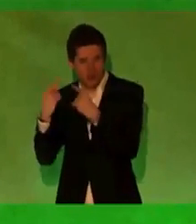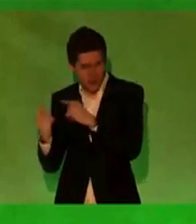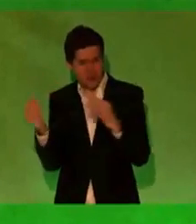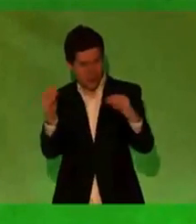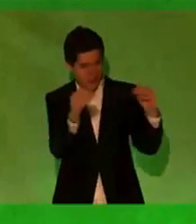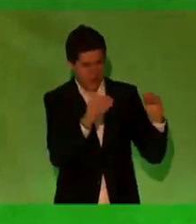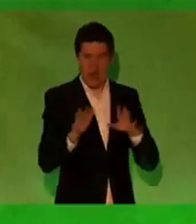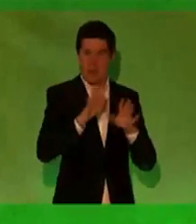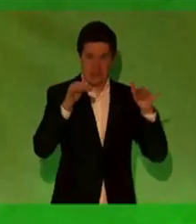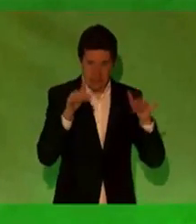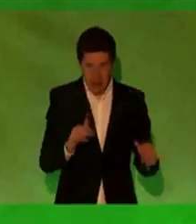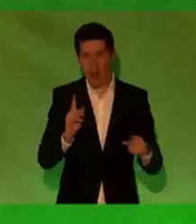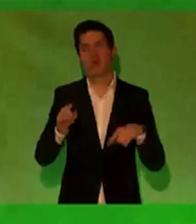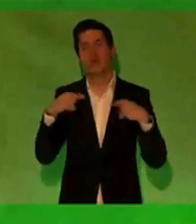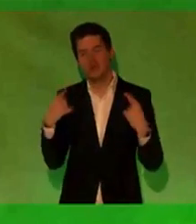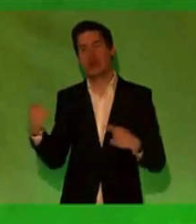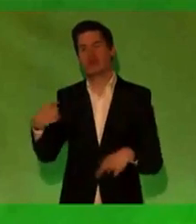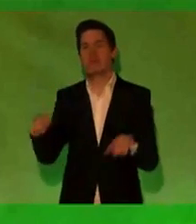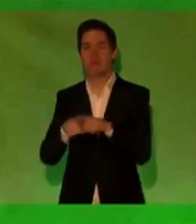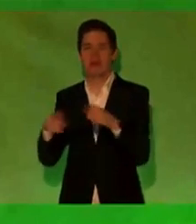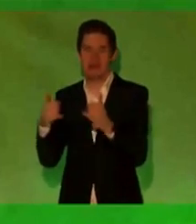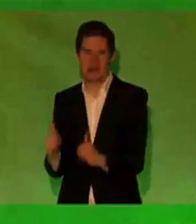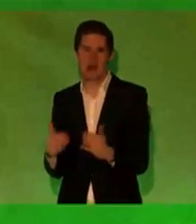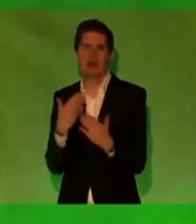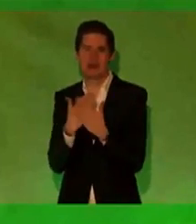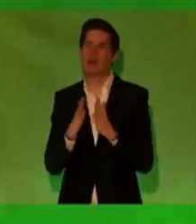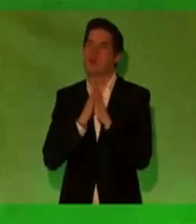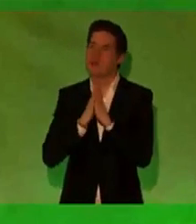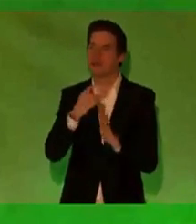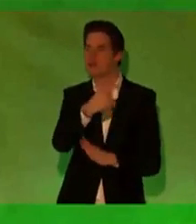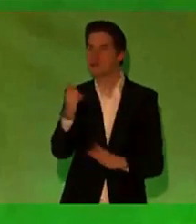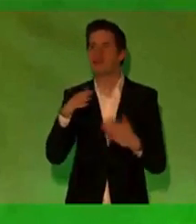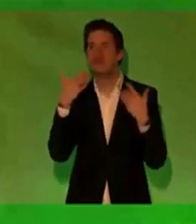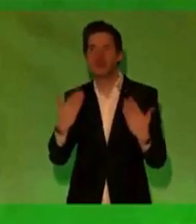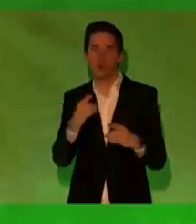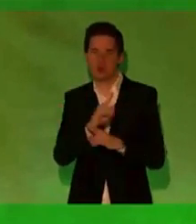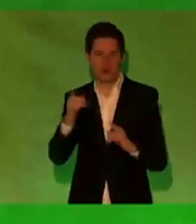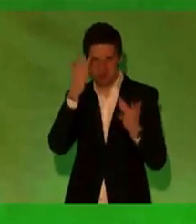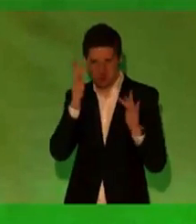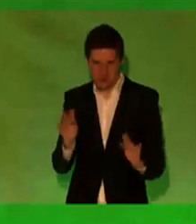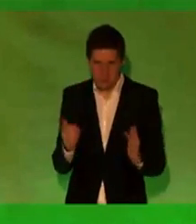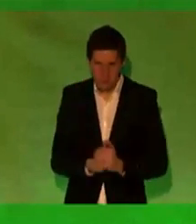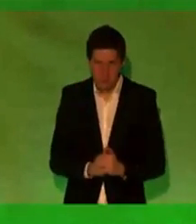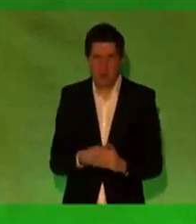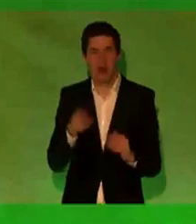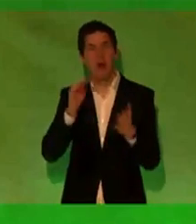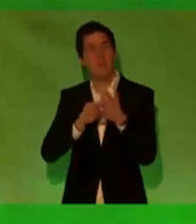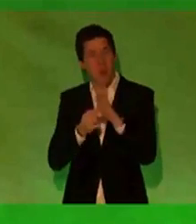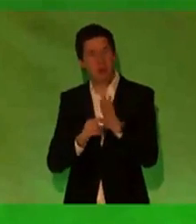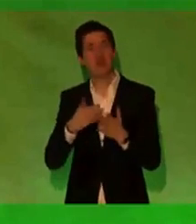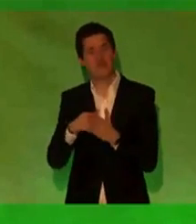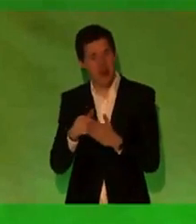über solche Instrumente nachdenken. Deshalb meine Bitte, hier nicht zuzustimmen, das weiter politisch zu